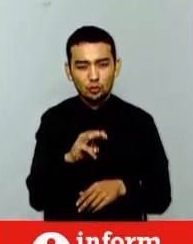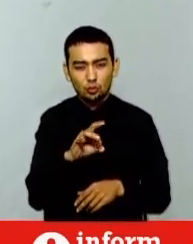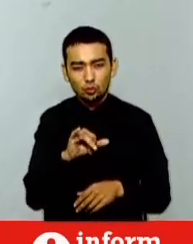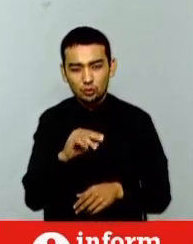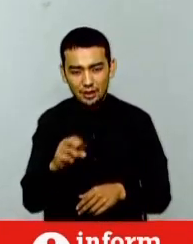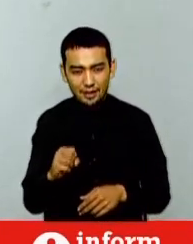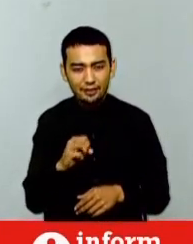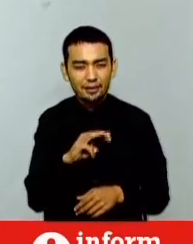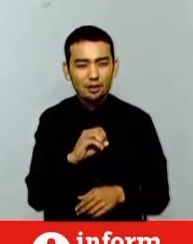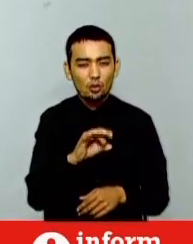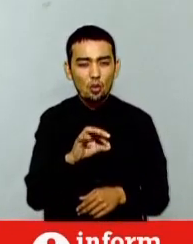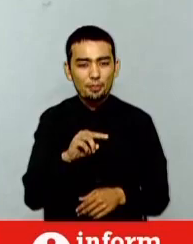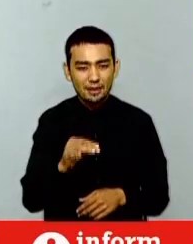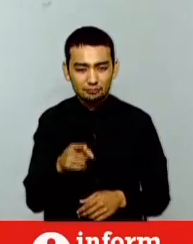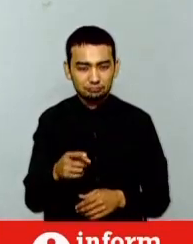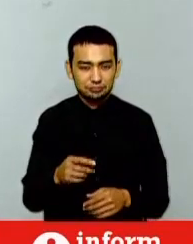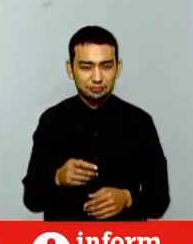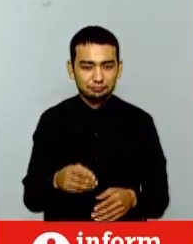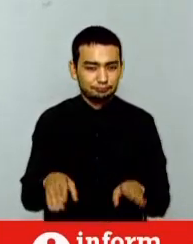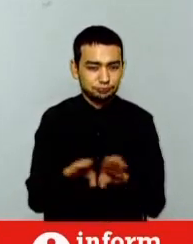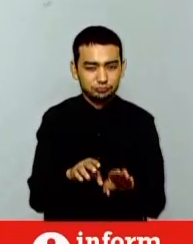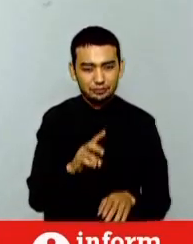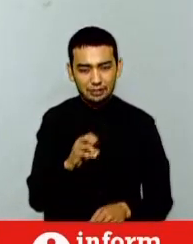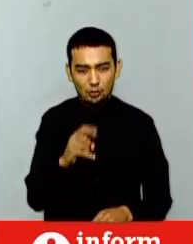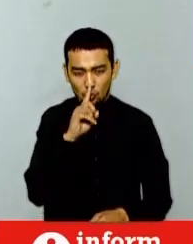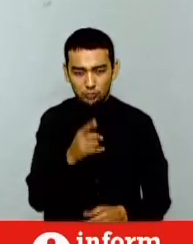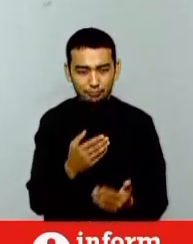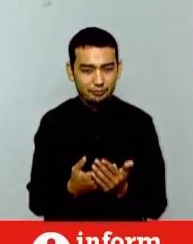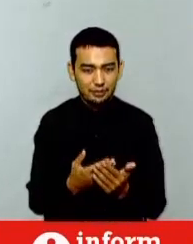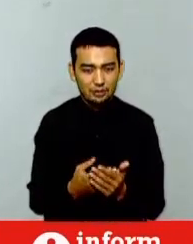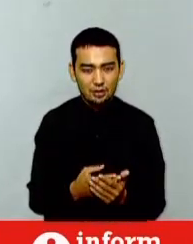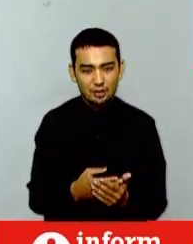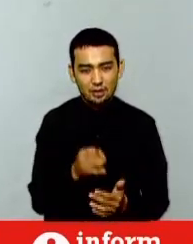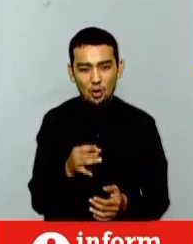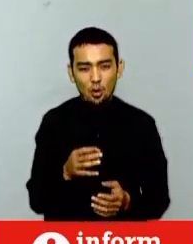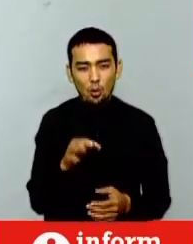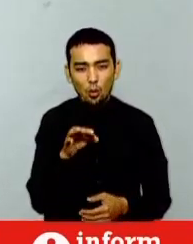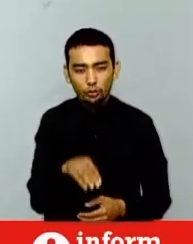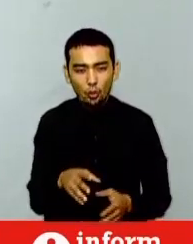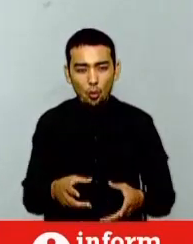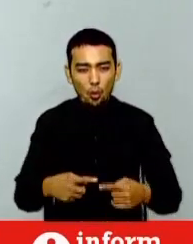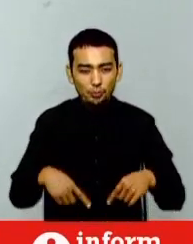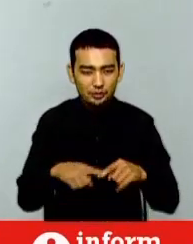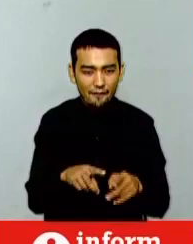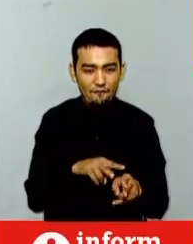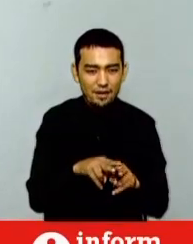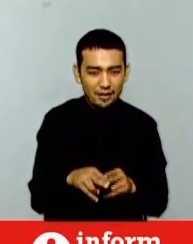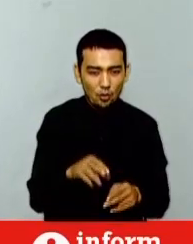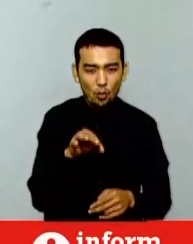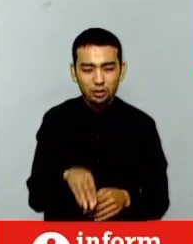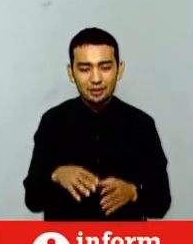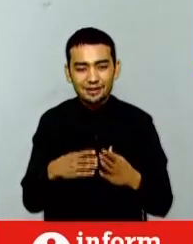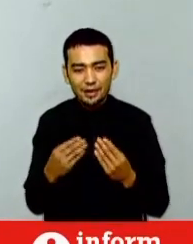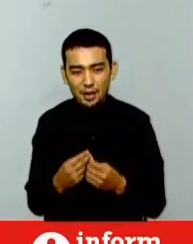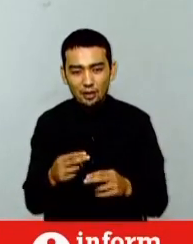изоляция изоляция должна быть как минимум на год от общества пагубного влияния от семьи